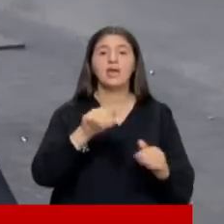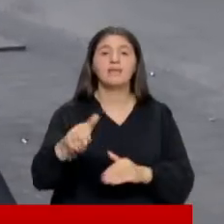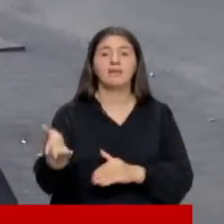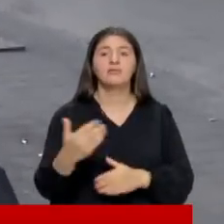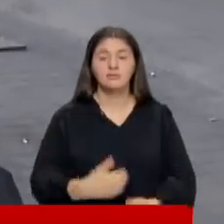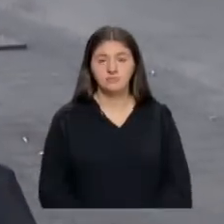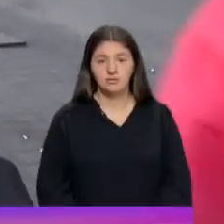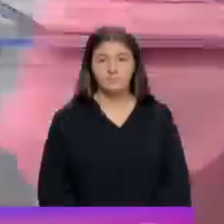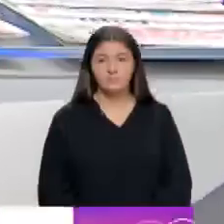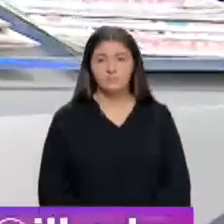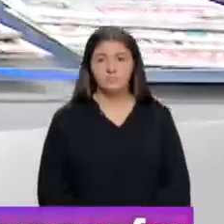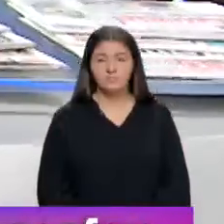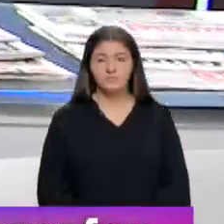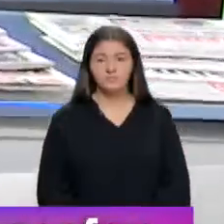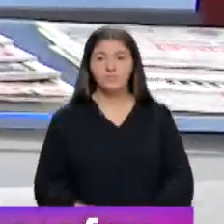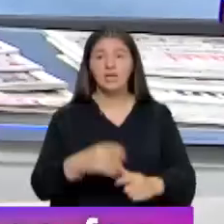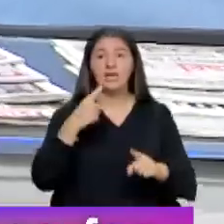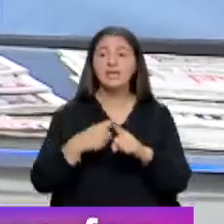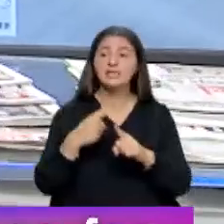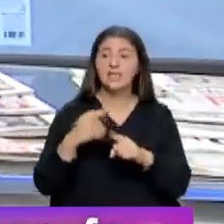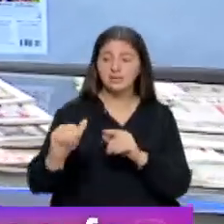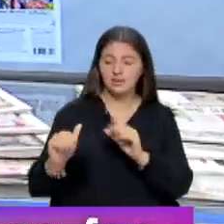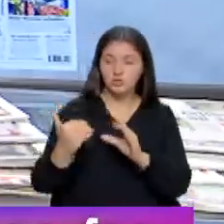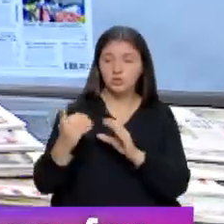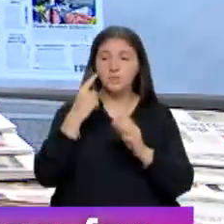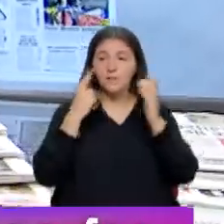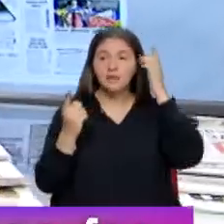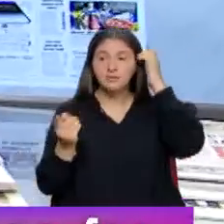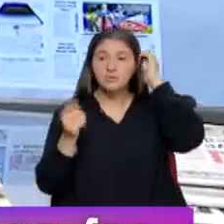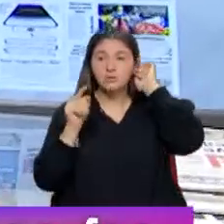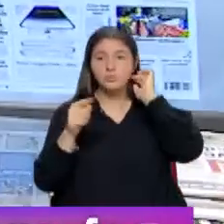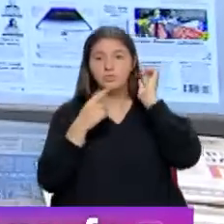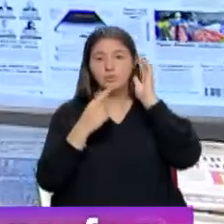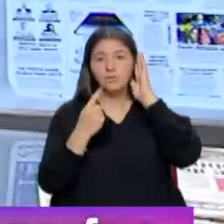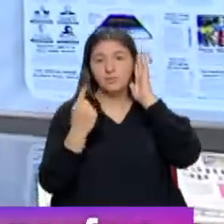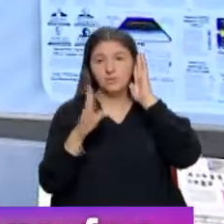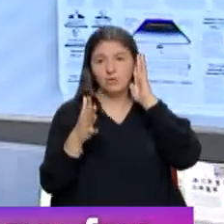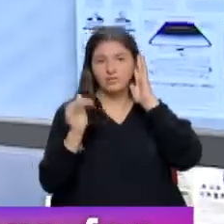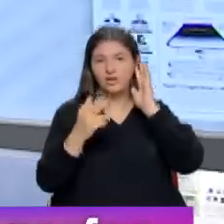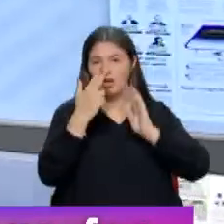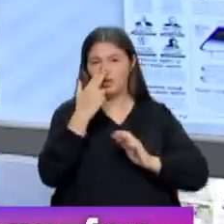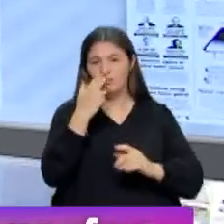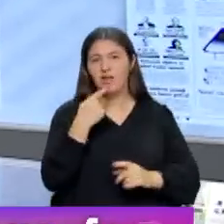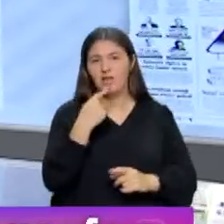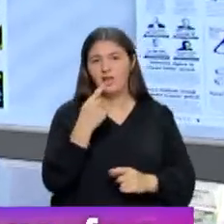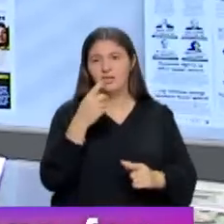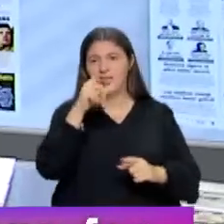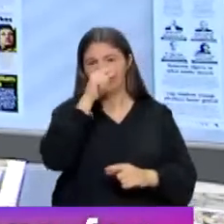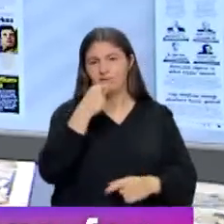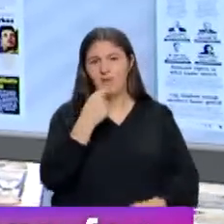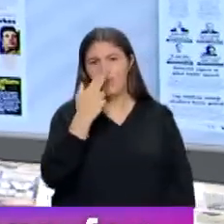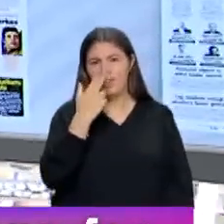getirenler x'den Gelen mesajlara baktığımızda bunu söylemek de bir garip geliyor alışmışız Tabii Twitter